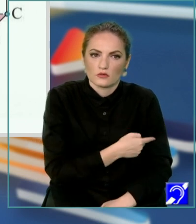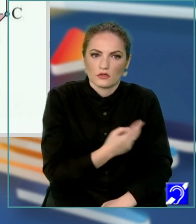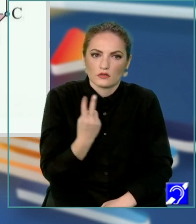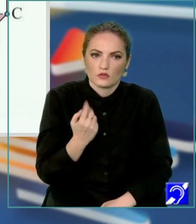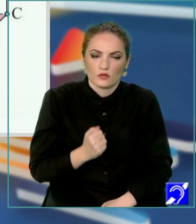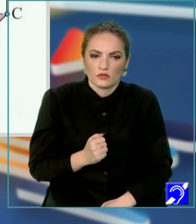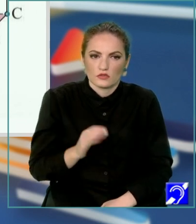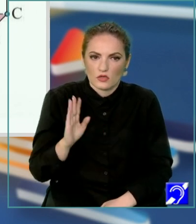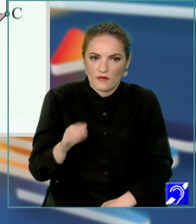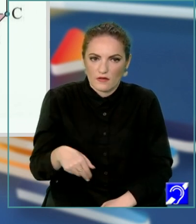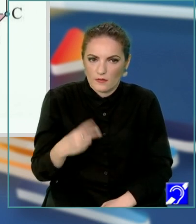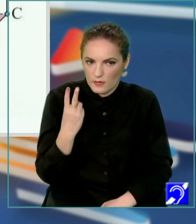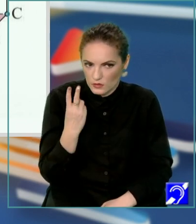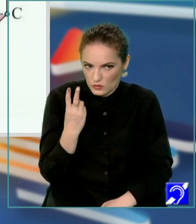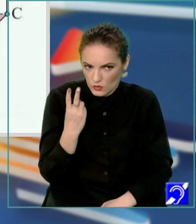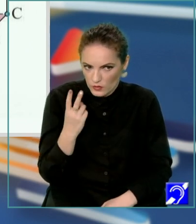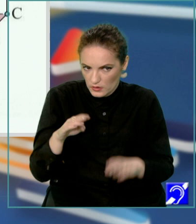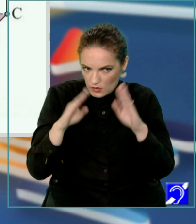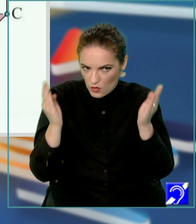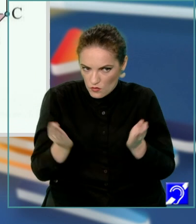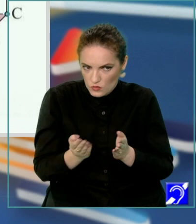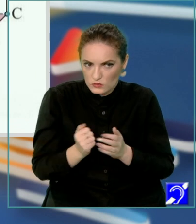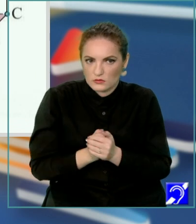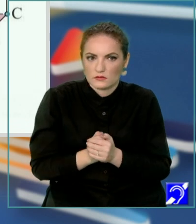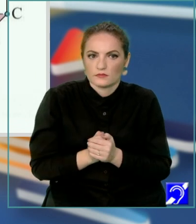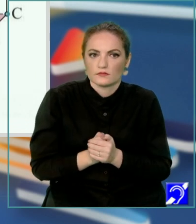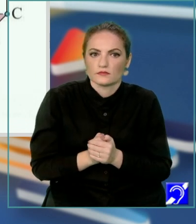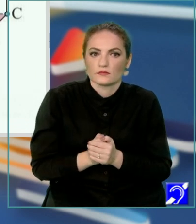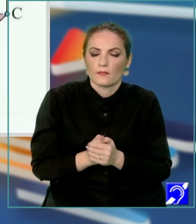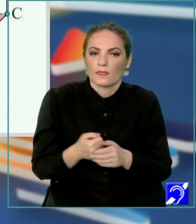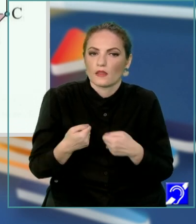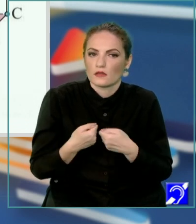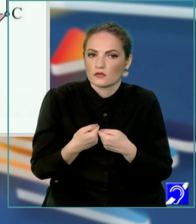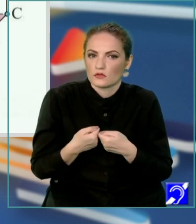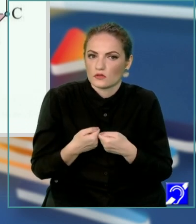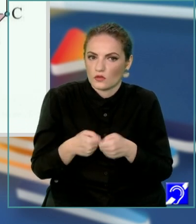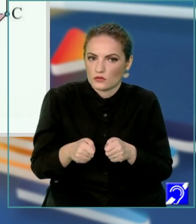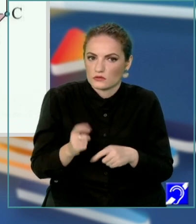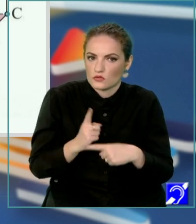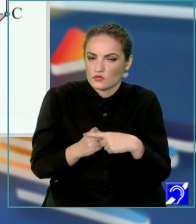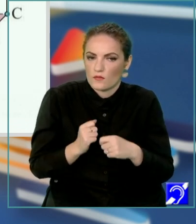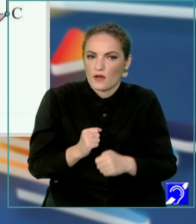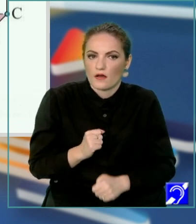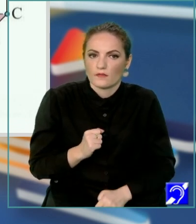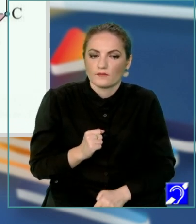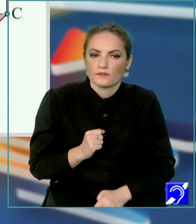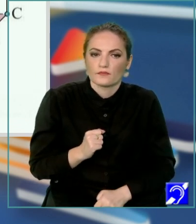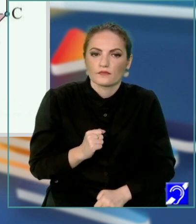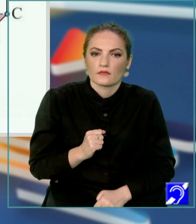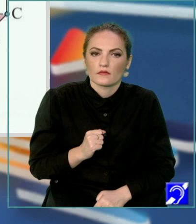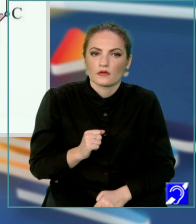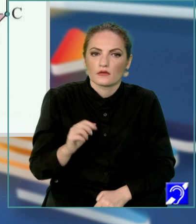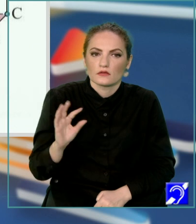factor comun pe doi egal cu suma dintre 55 și 2 80 și 100